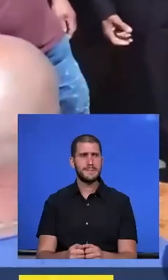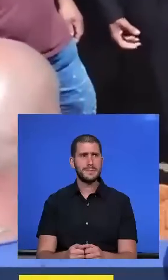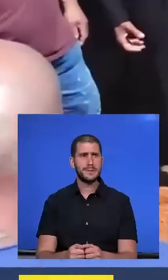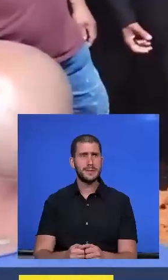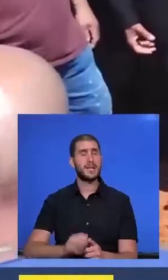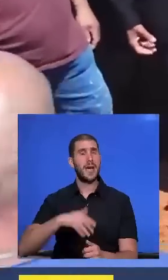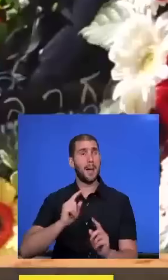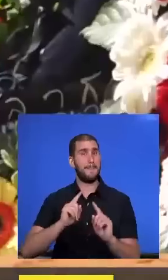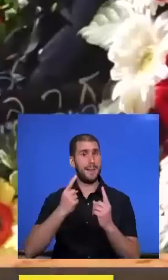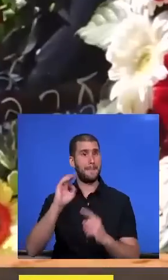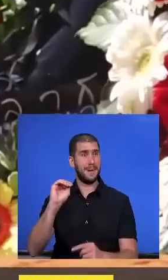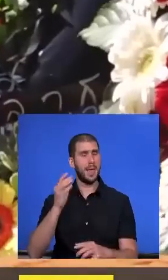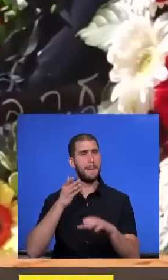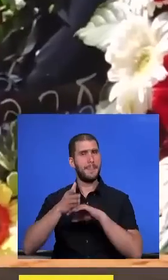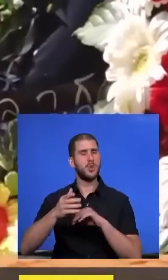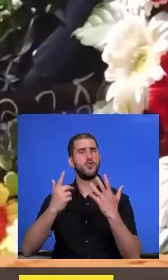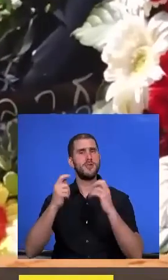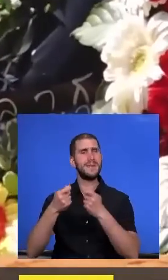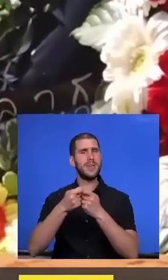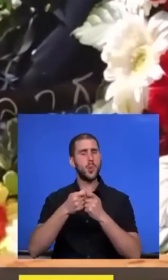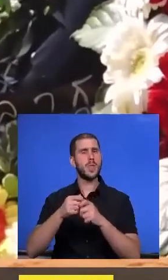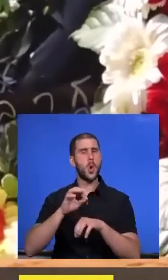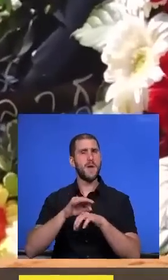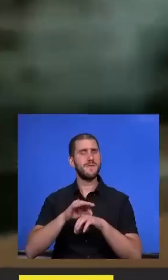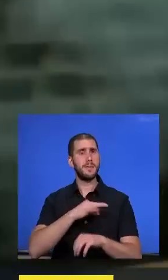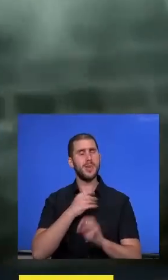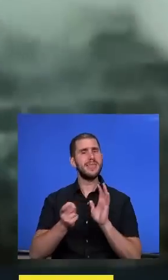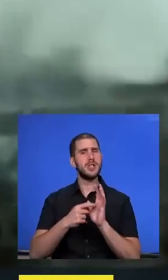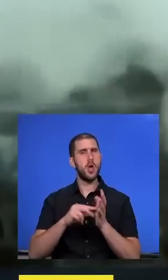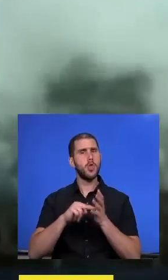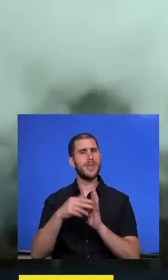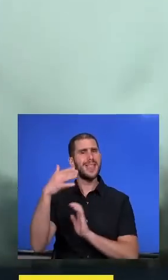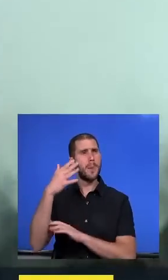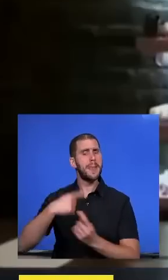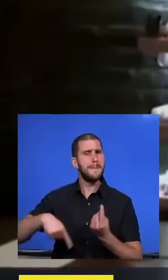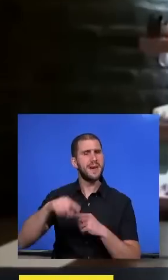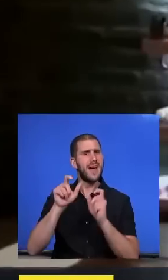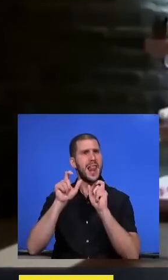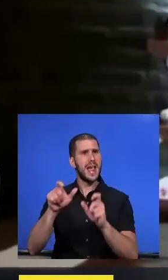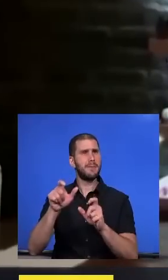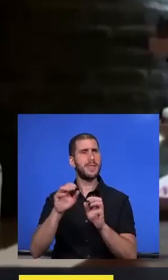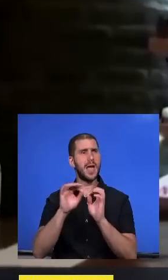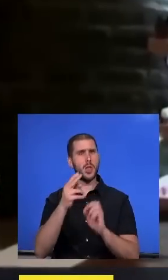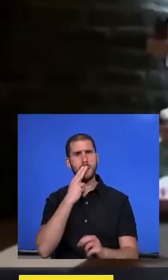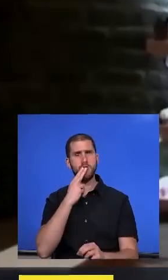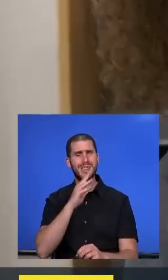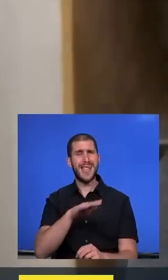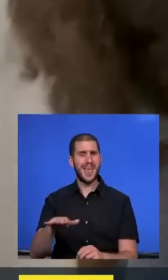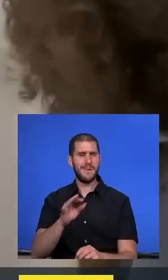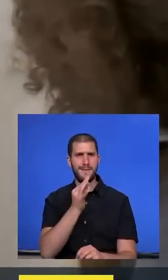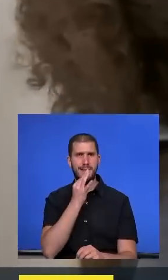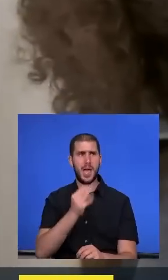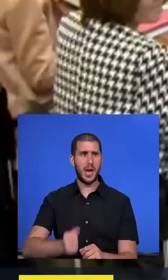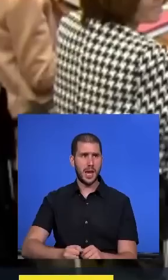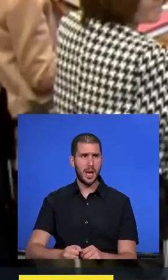בעקבות המקרה של מידן פנו היום 70 איגודי רופאים וארגוני בריאות בדרישה לתוכנית לאומית מקיפה למניעת התחלות עישון בקרב ילדים ובני נוער.